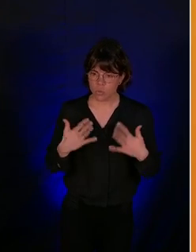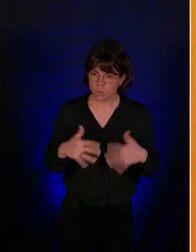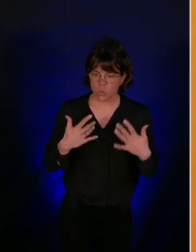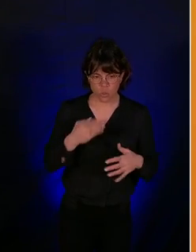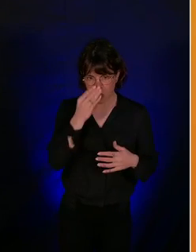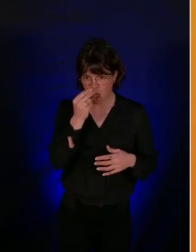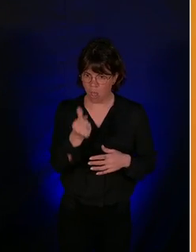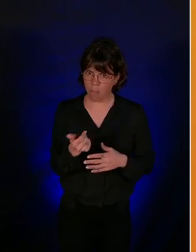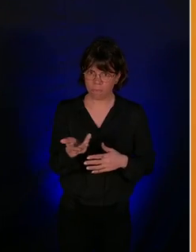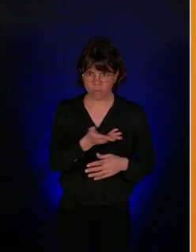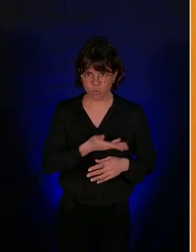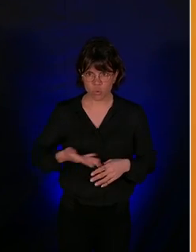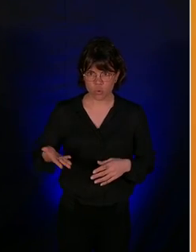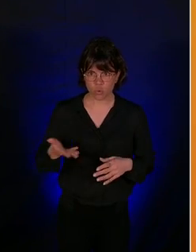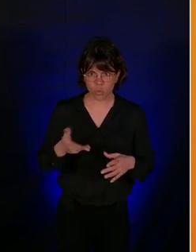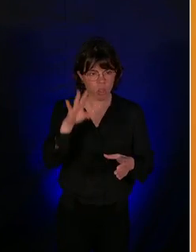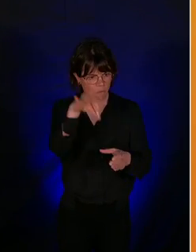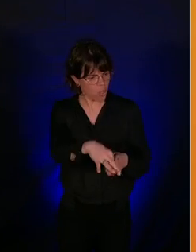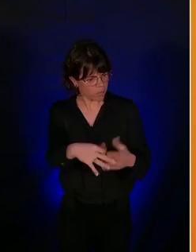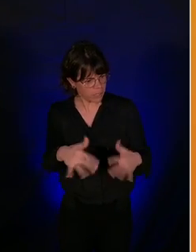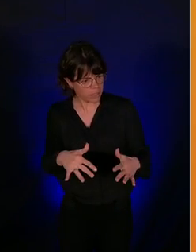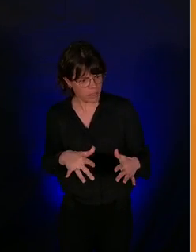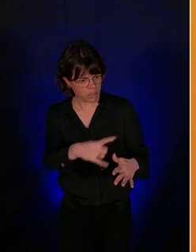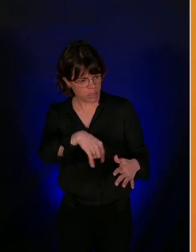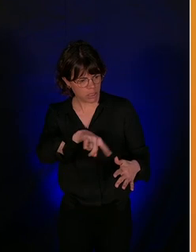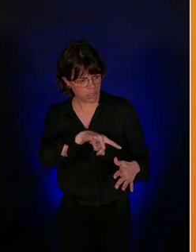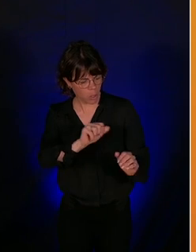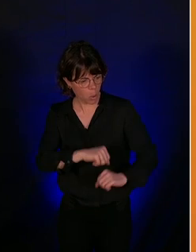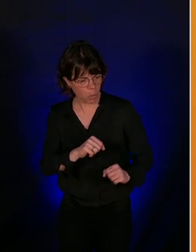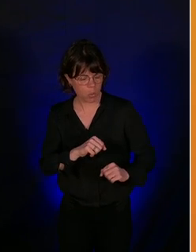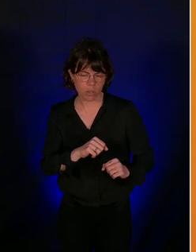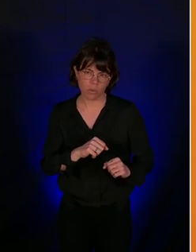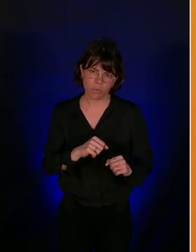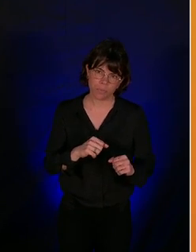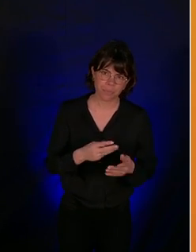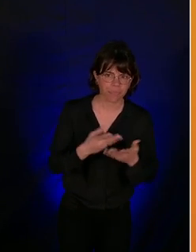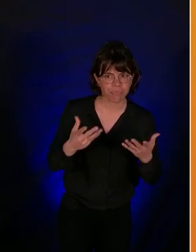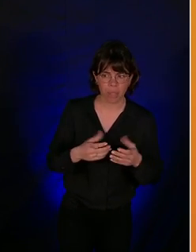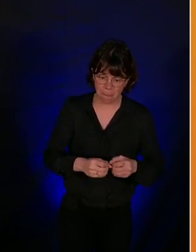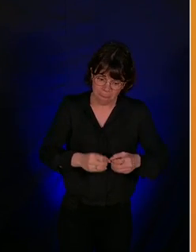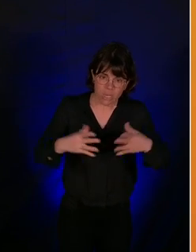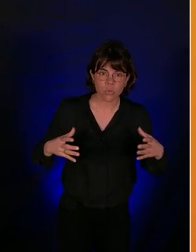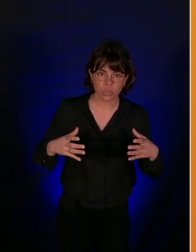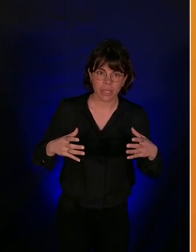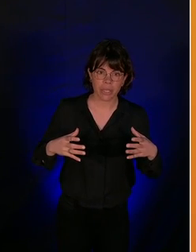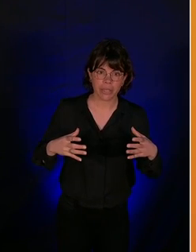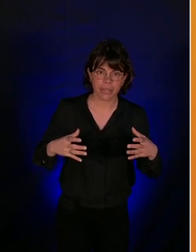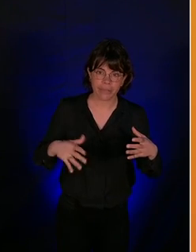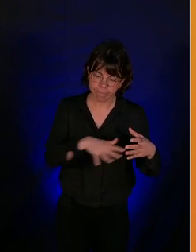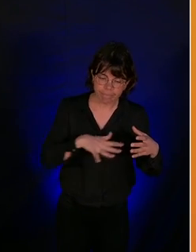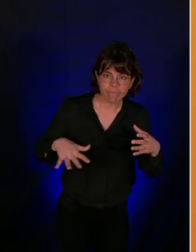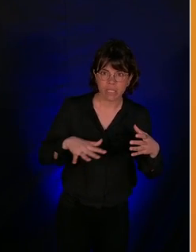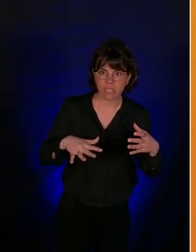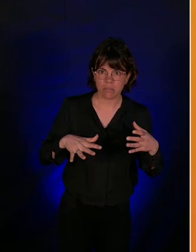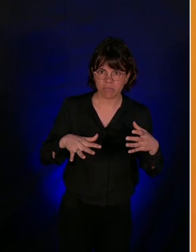eu c'est que et je crois que là il y a eu un vote il y a une majorité qui ne